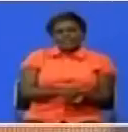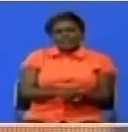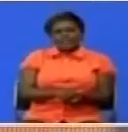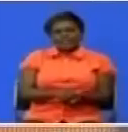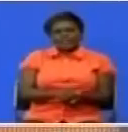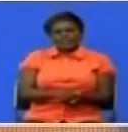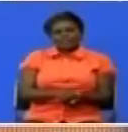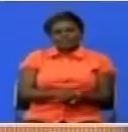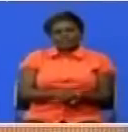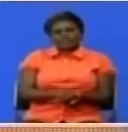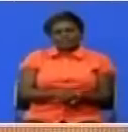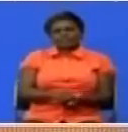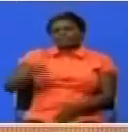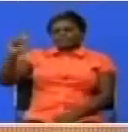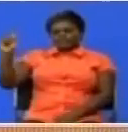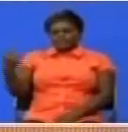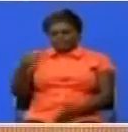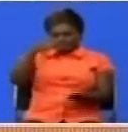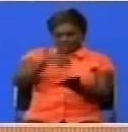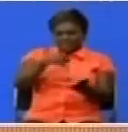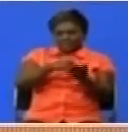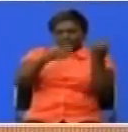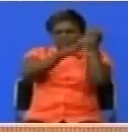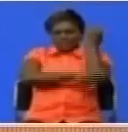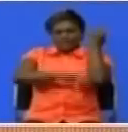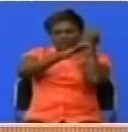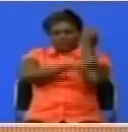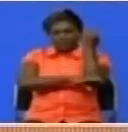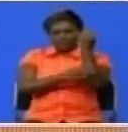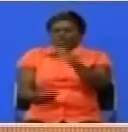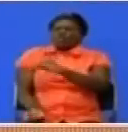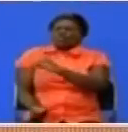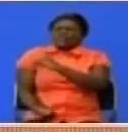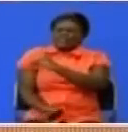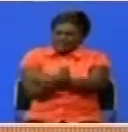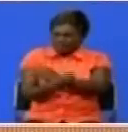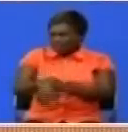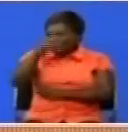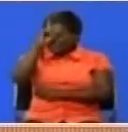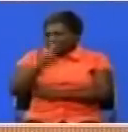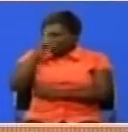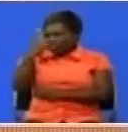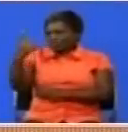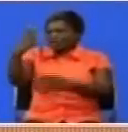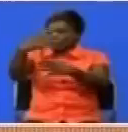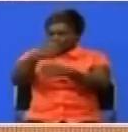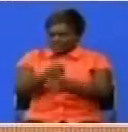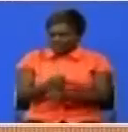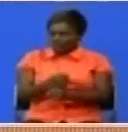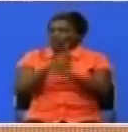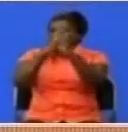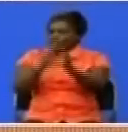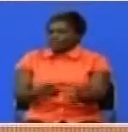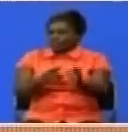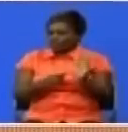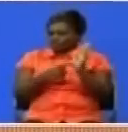Leo. Kenya ni miongoni mwa mataifa 30 fisadi mno ulimwenguni. Shirika la Transparency International limetoa ripoti